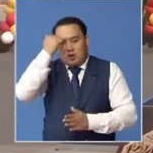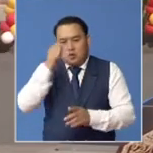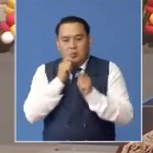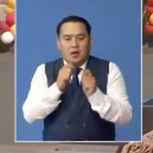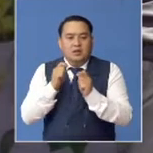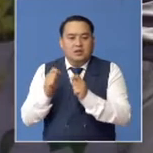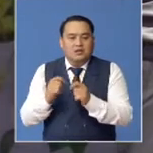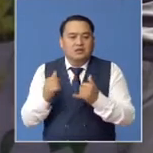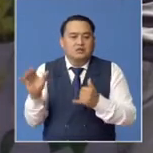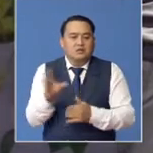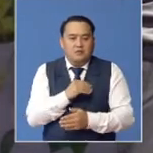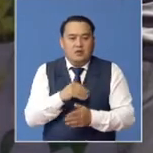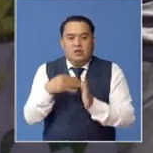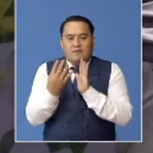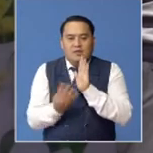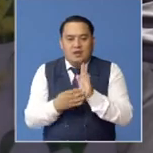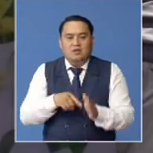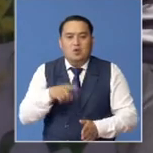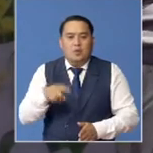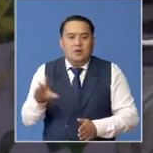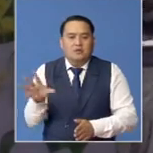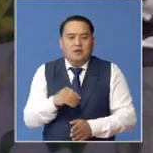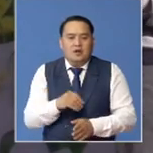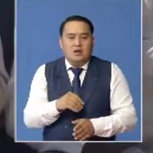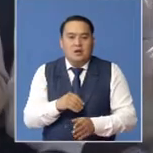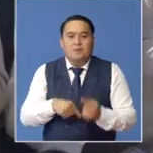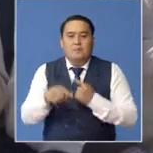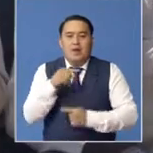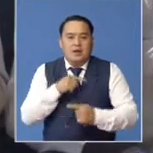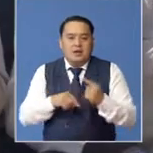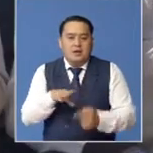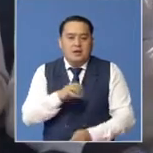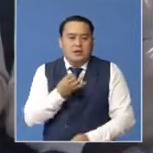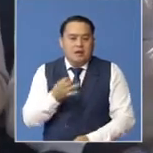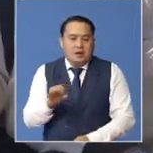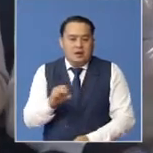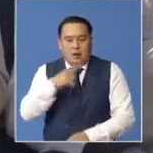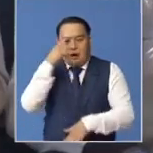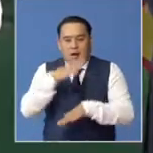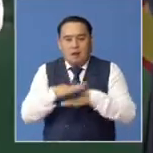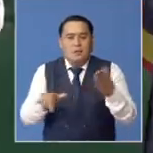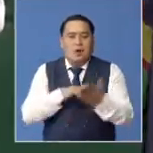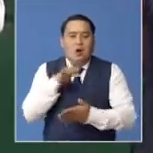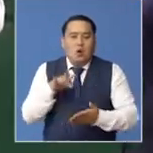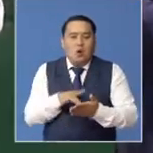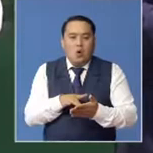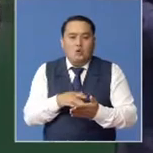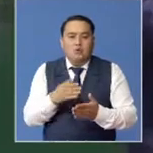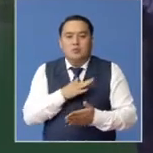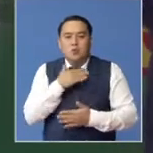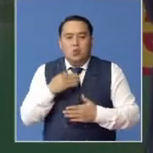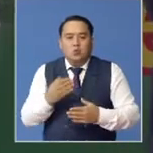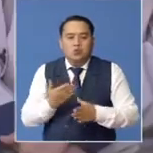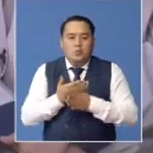письмами. Всего учреждено 19 номинаций. В числе отмеченных предприниматель Ертай Дюсибаев. Аким города поблагодарил мецената за его